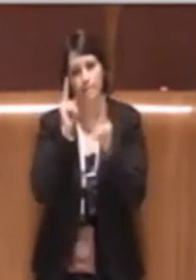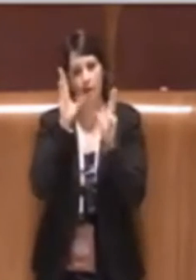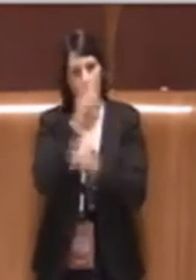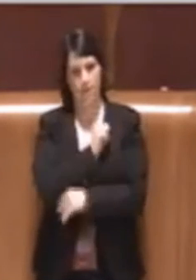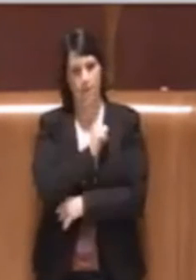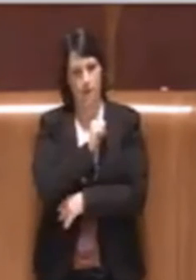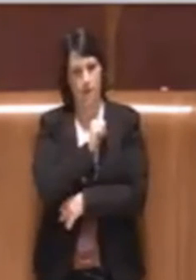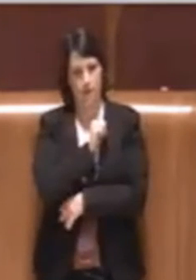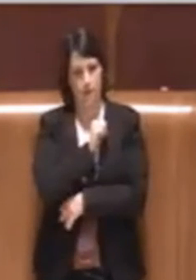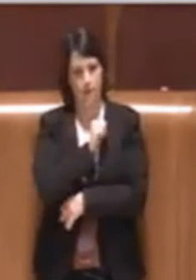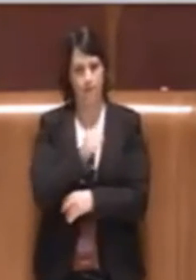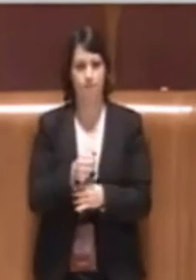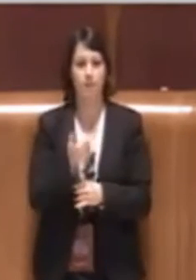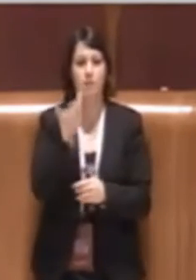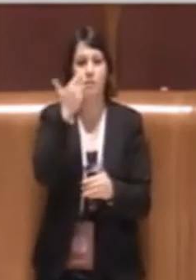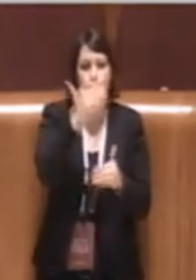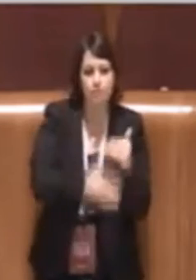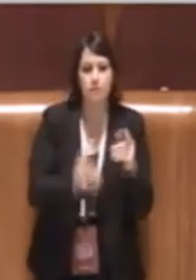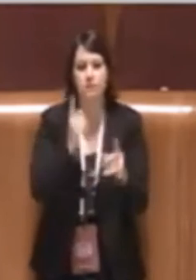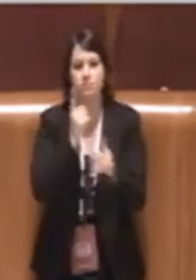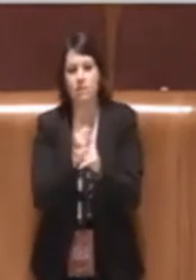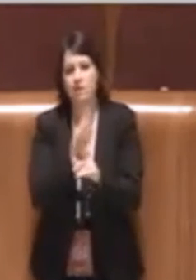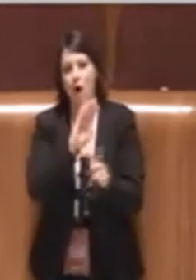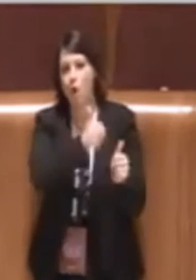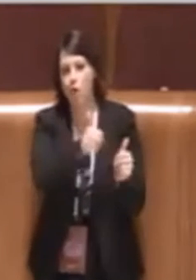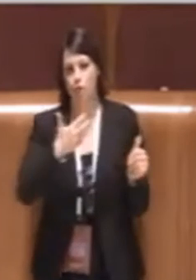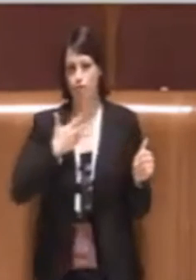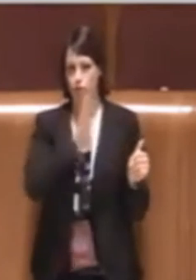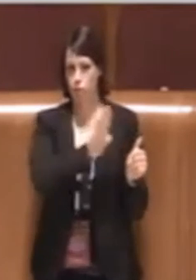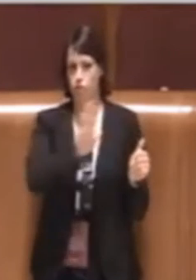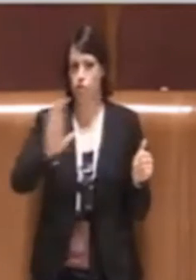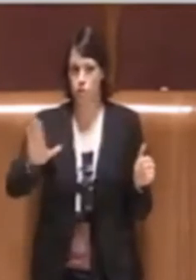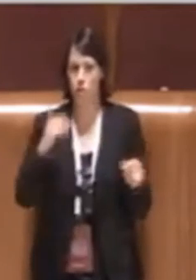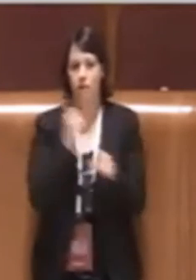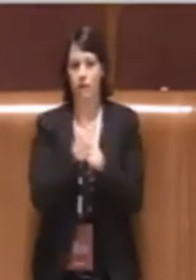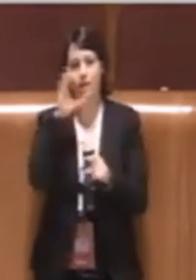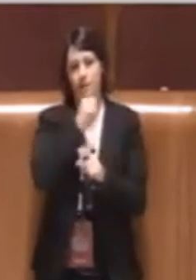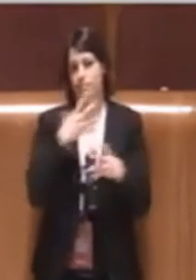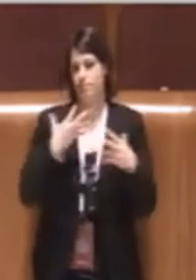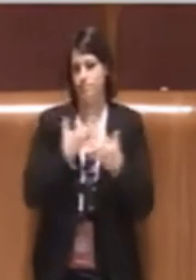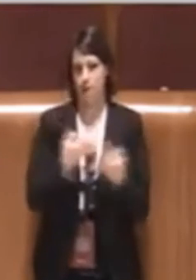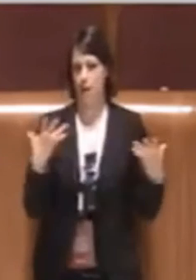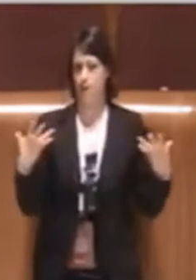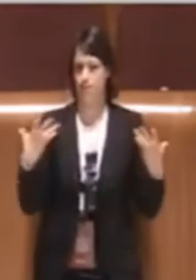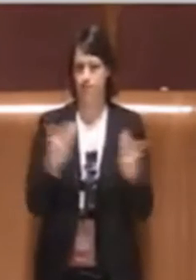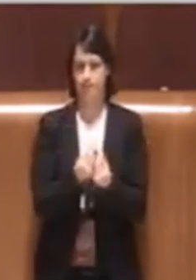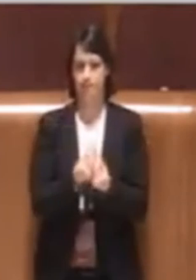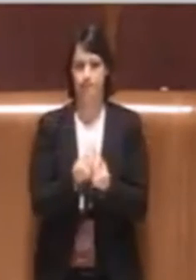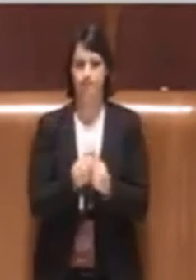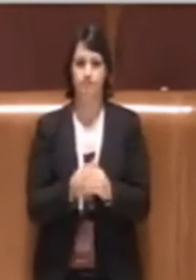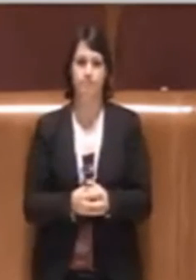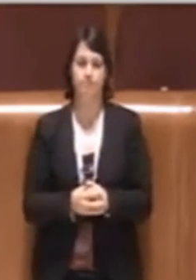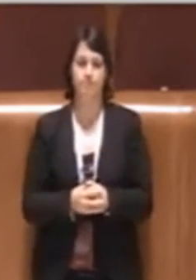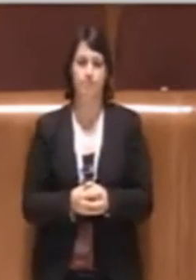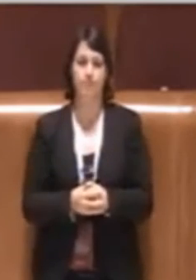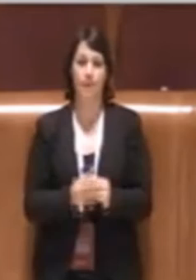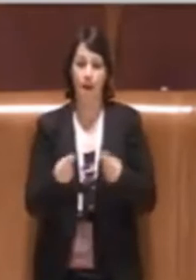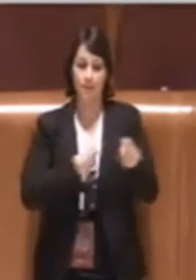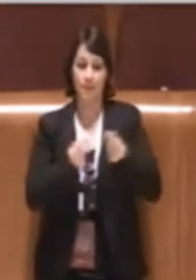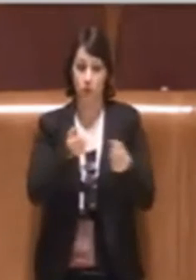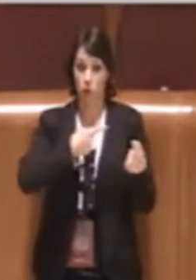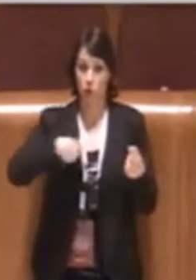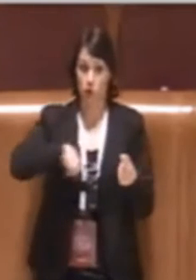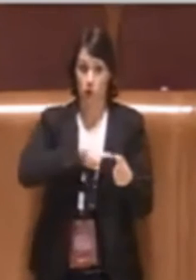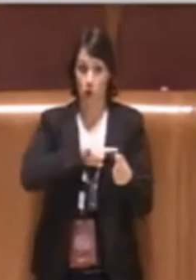da uno e dall'altro è fondamentale che ogni singolo atto di questa amministrazione